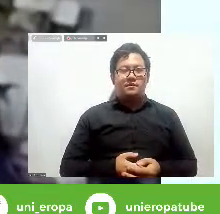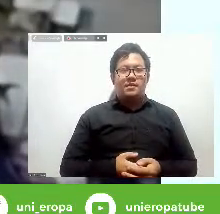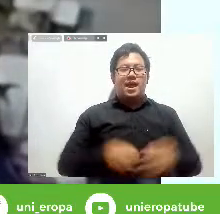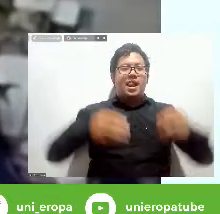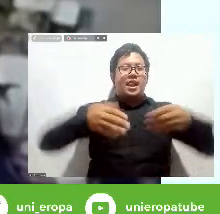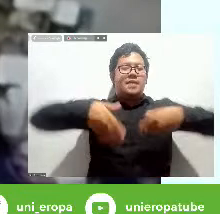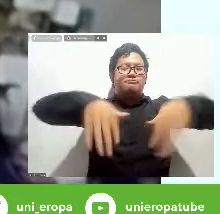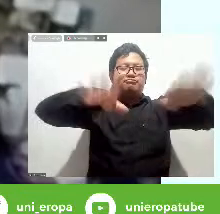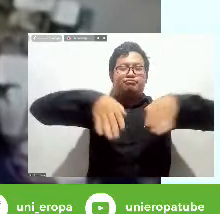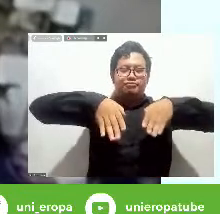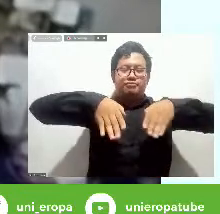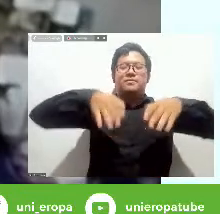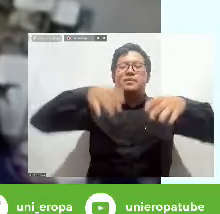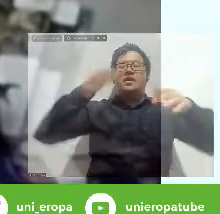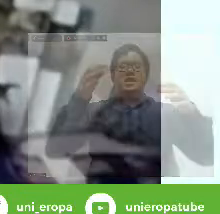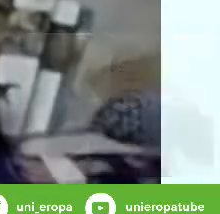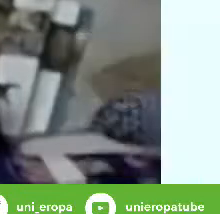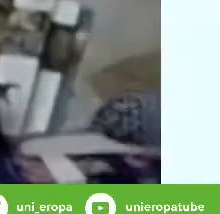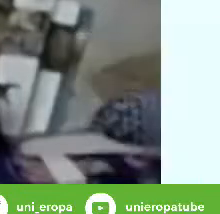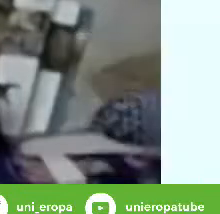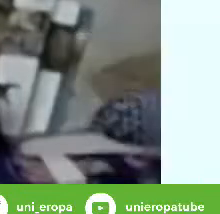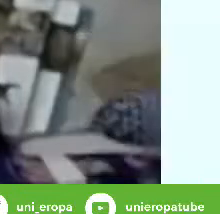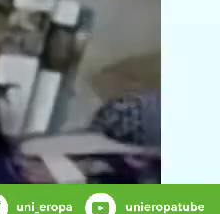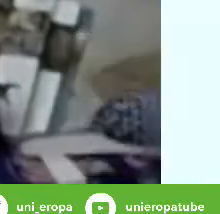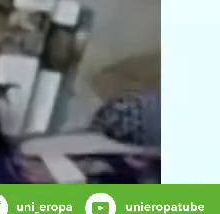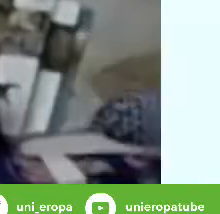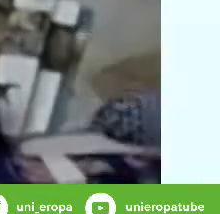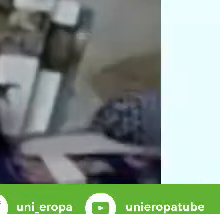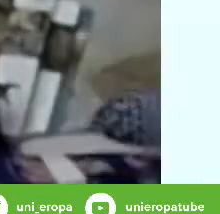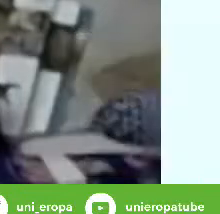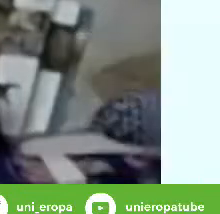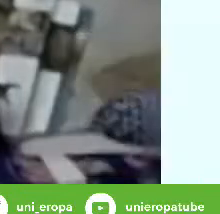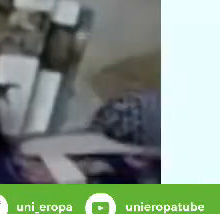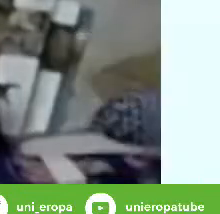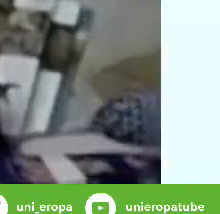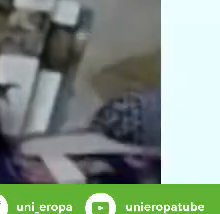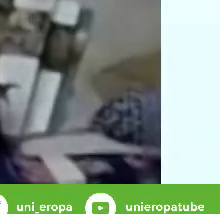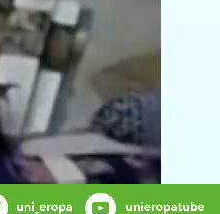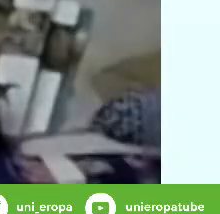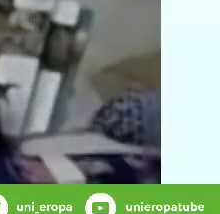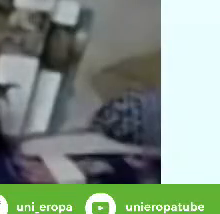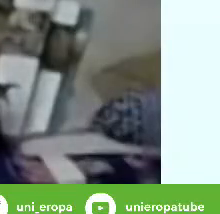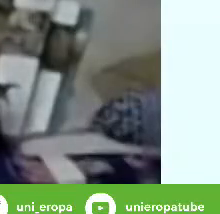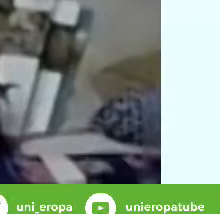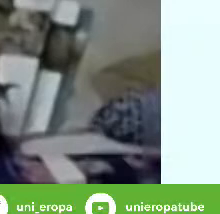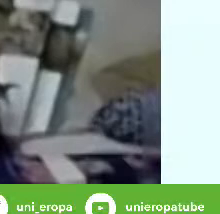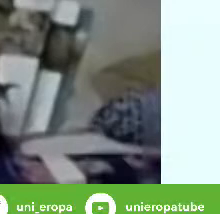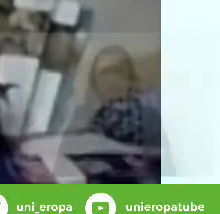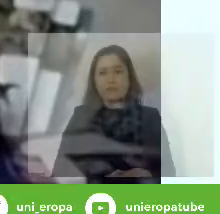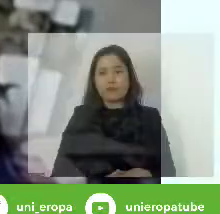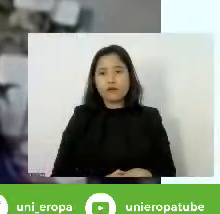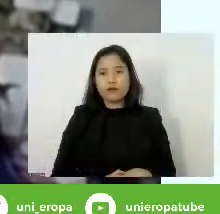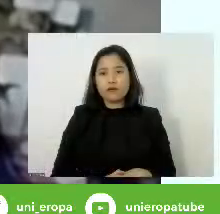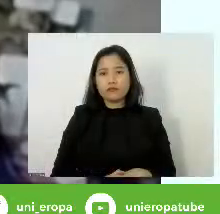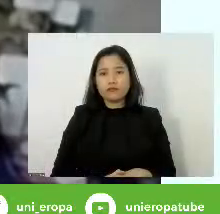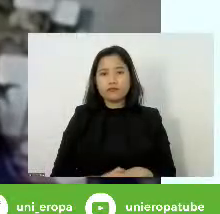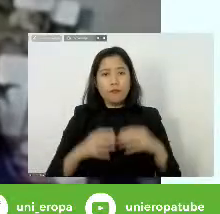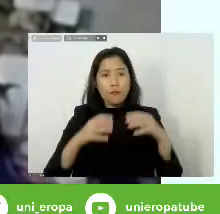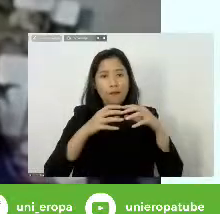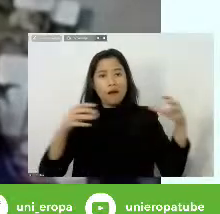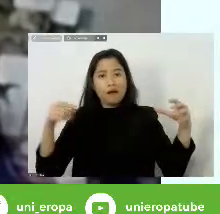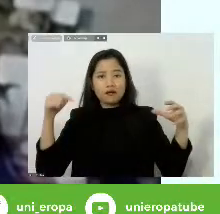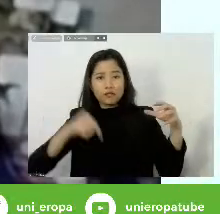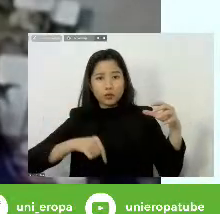Kawung karya ini berbahan tenun berwarna biru Indigo dari kelompok lambany Rudi Sumba Timur